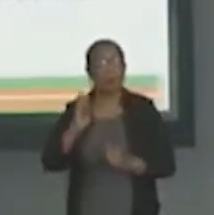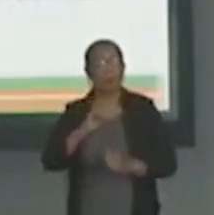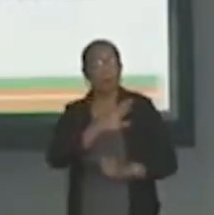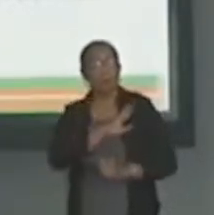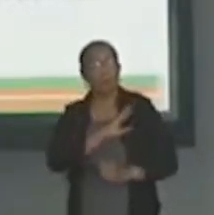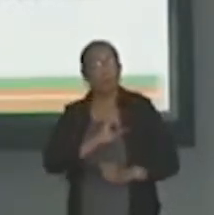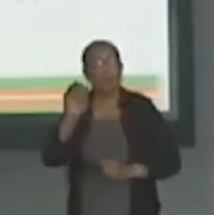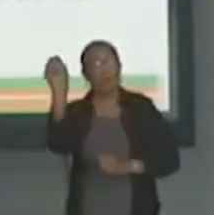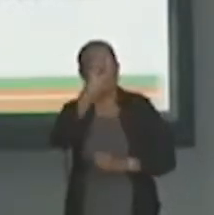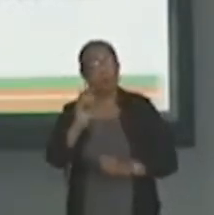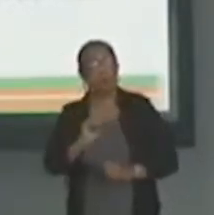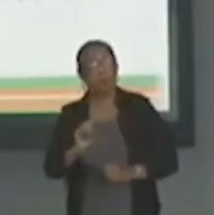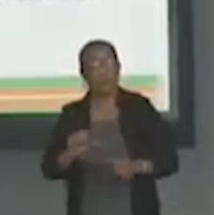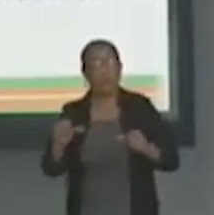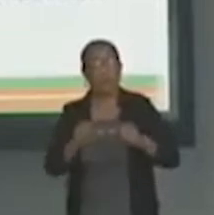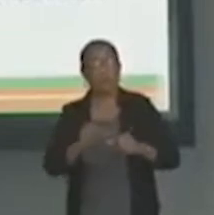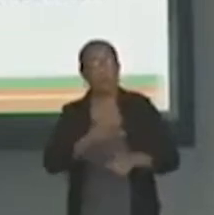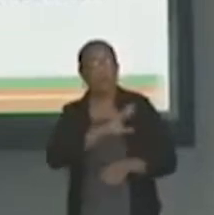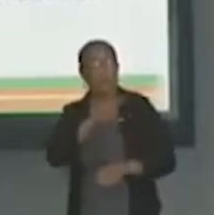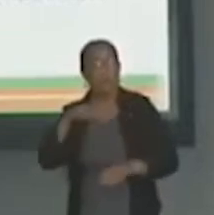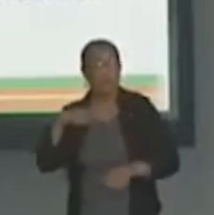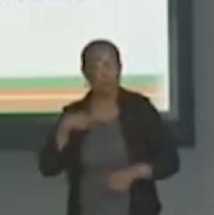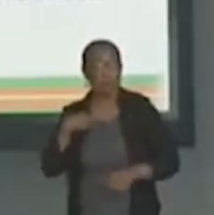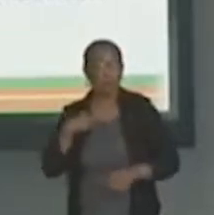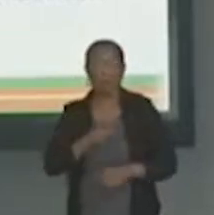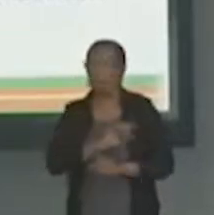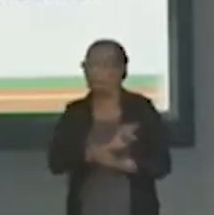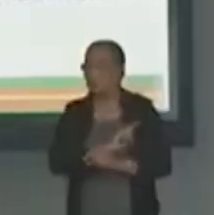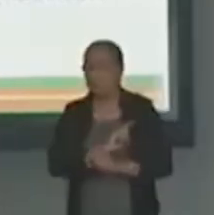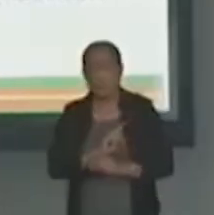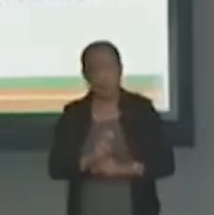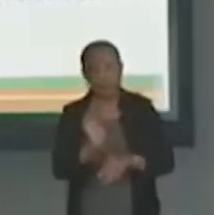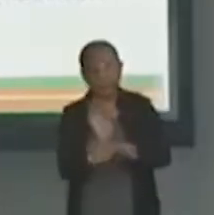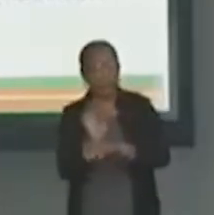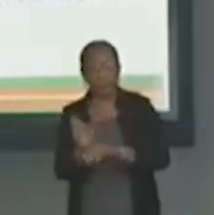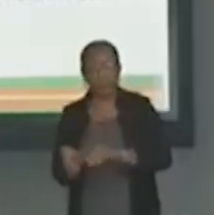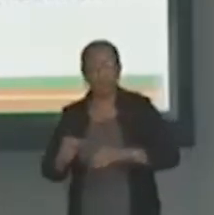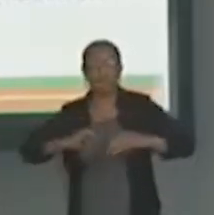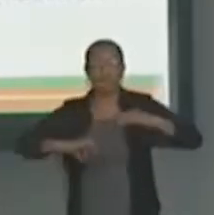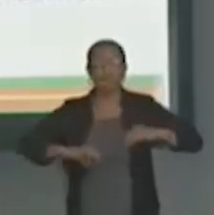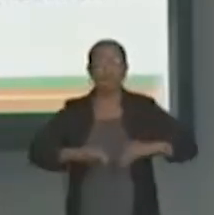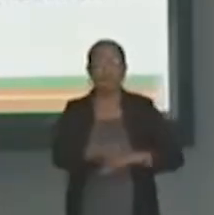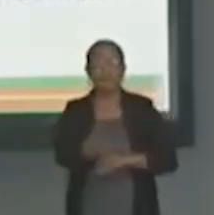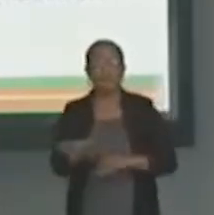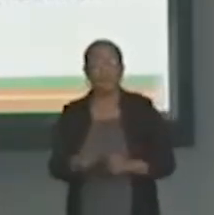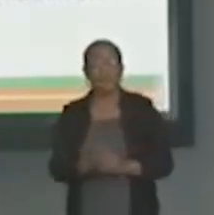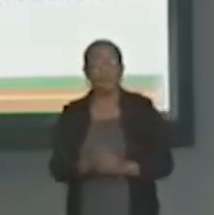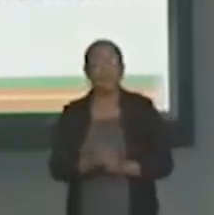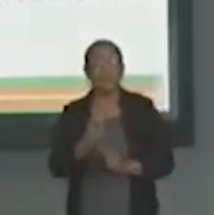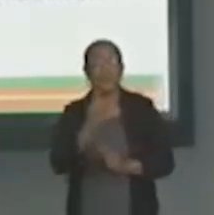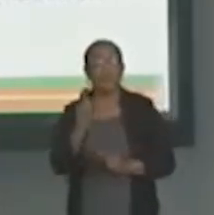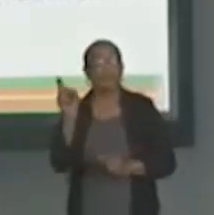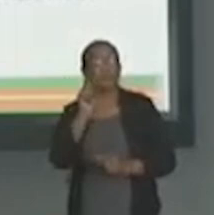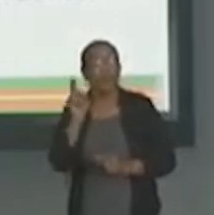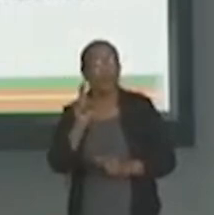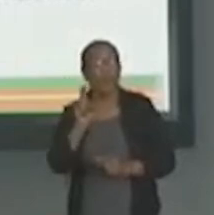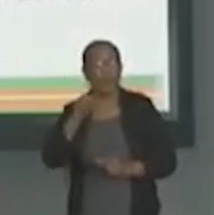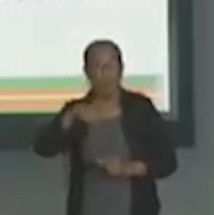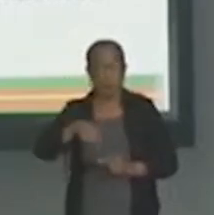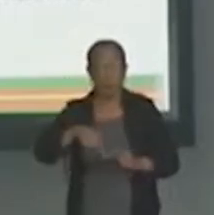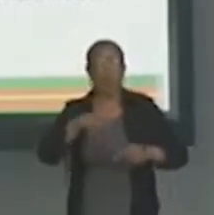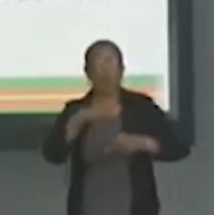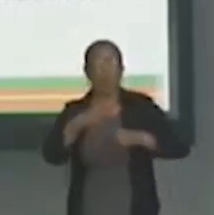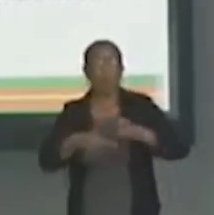schoonmaakpersoneel. Want we zijn er ook voor de niet-onderwijsgevende van ons ministerie. En op het moment zijn we bezig met